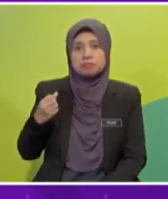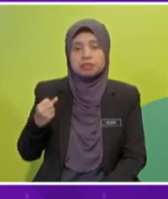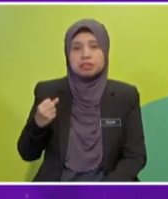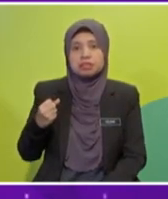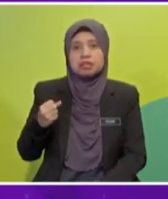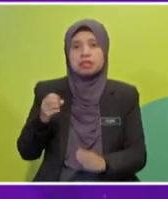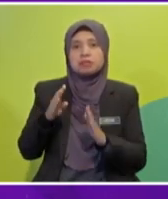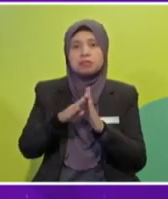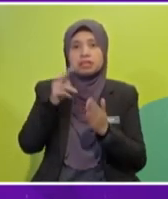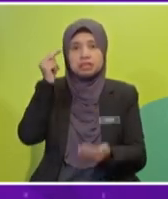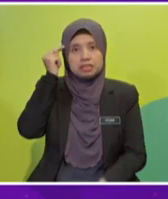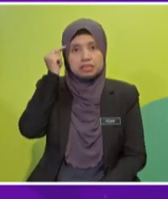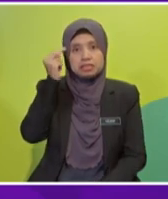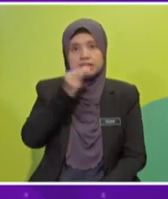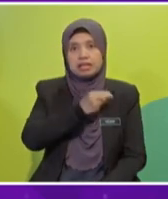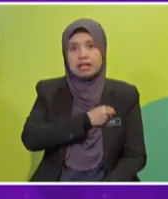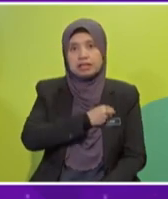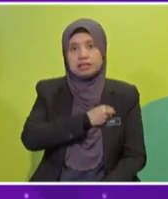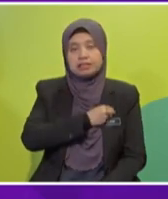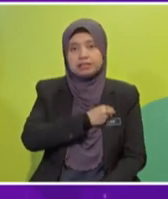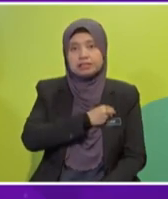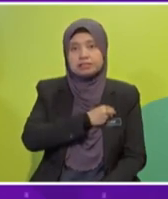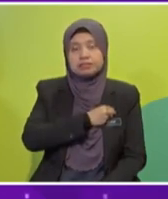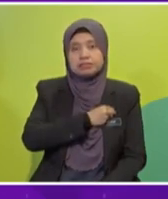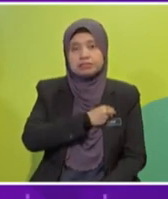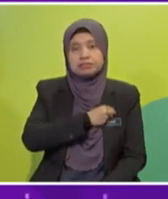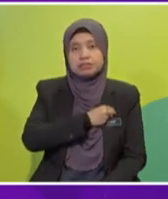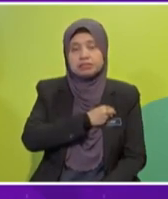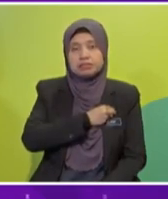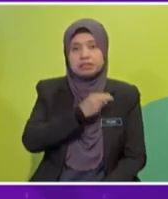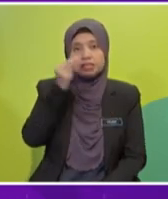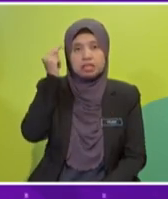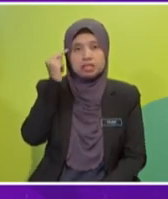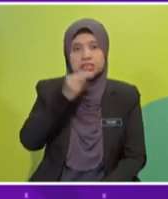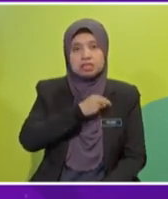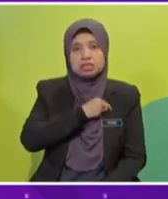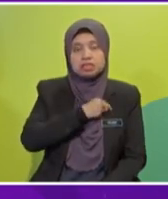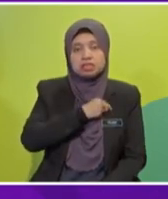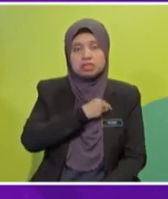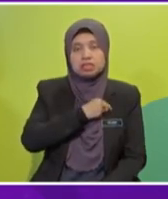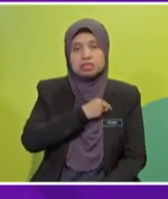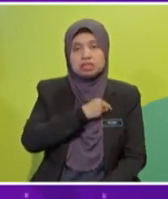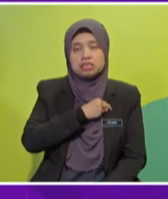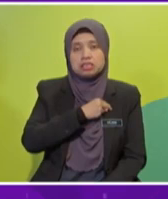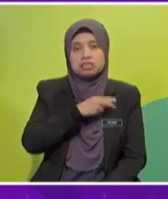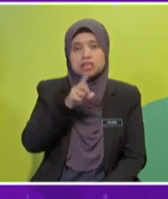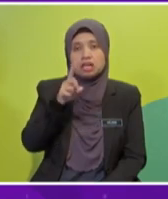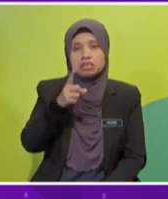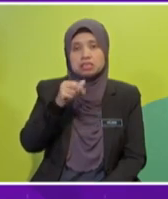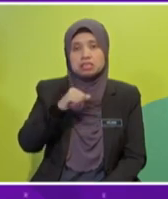sambil berniat. Okey. Okey, bagus Sufi. Okey. Niatnya itu nawaitu raf'al hadasil akbari lillahi